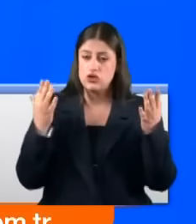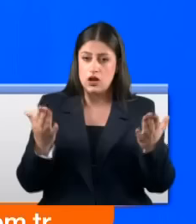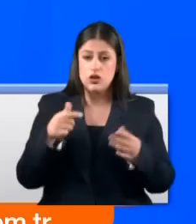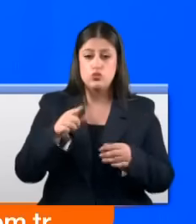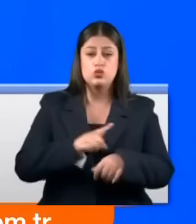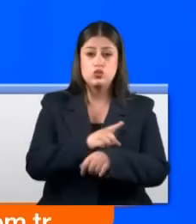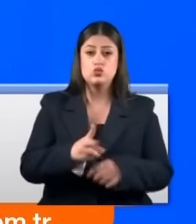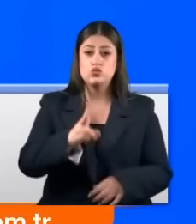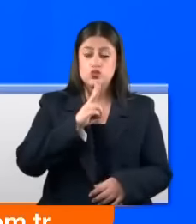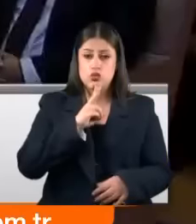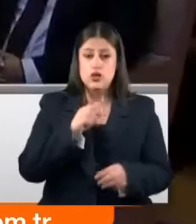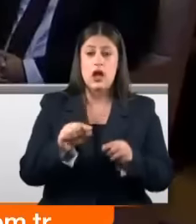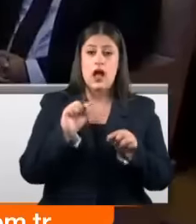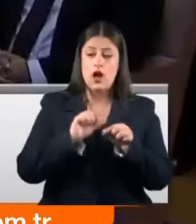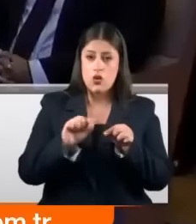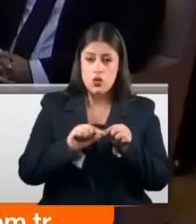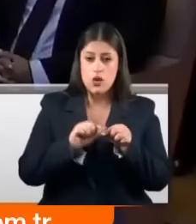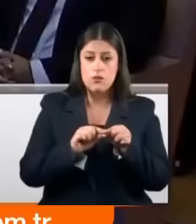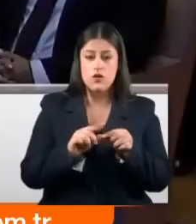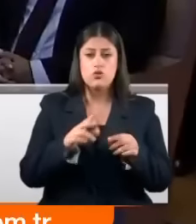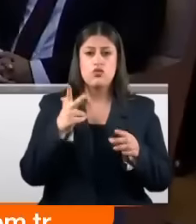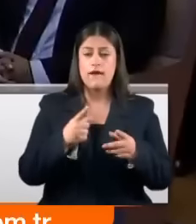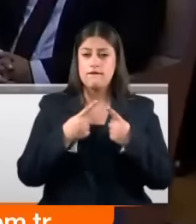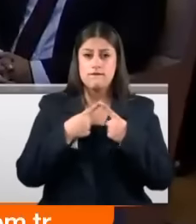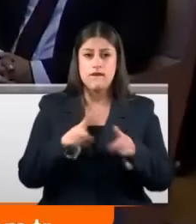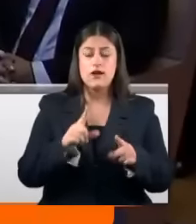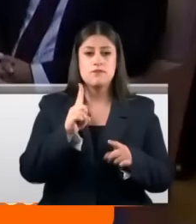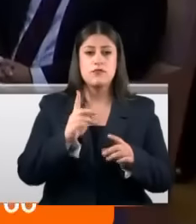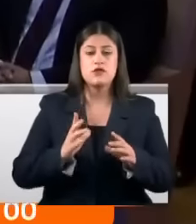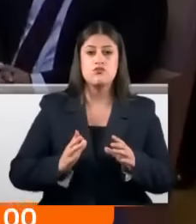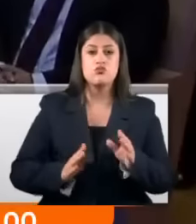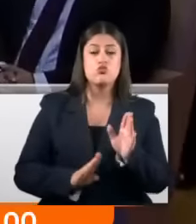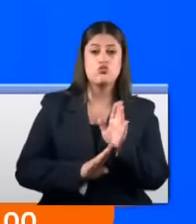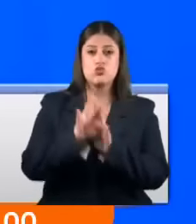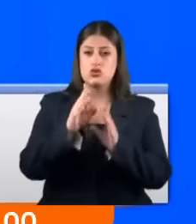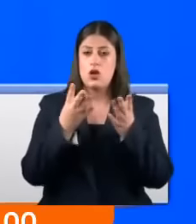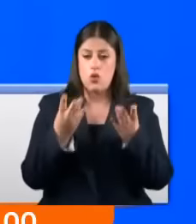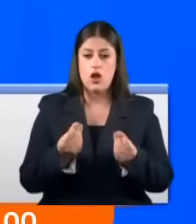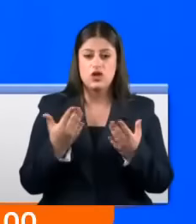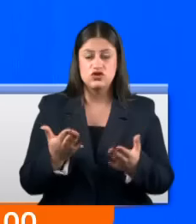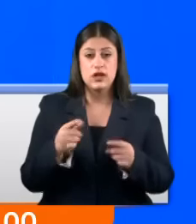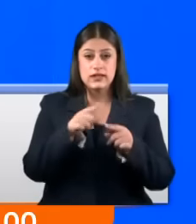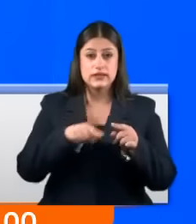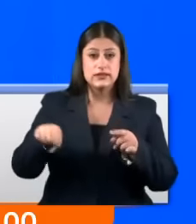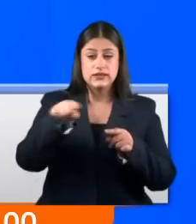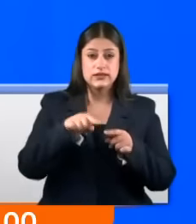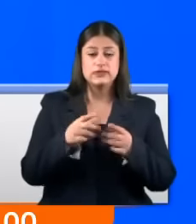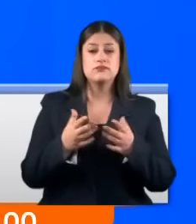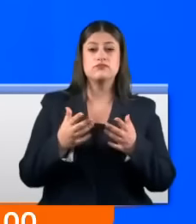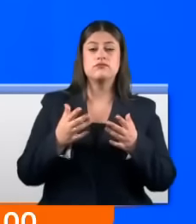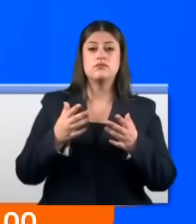sonunda ekonomimiz farklı bir lige yükselecek. Sis bulutu